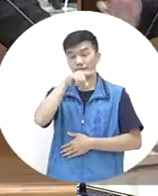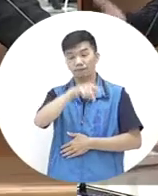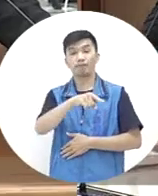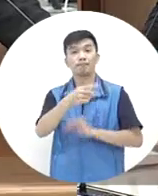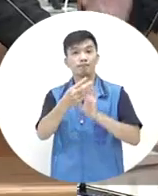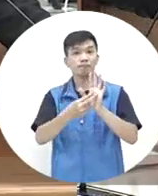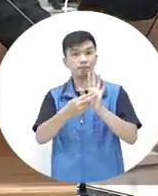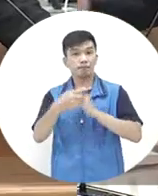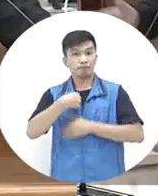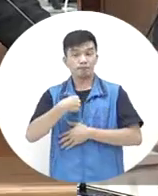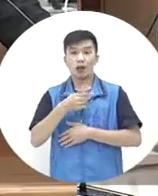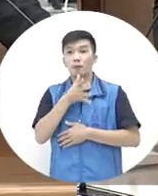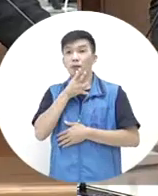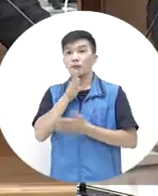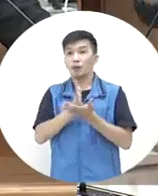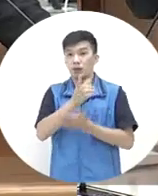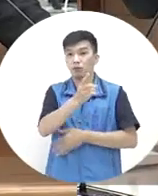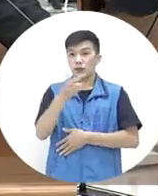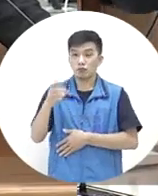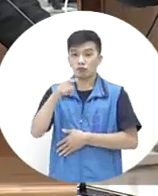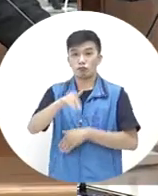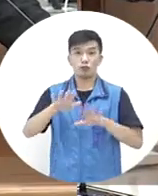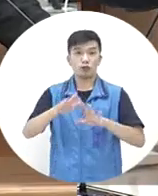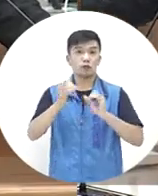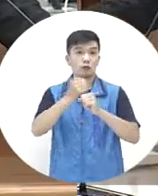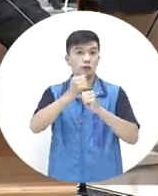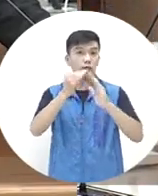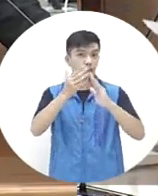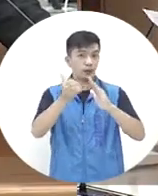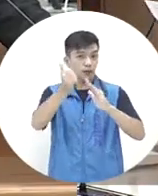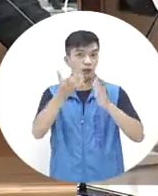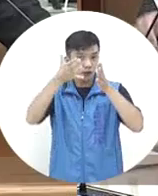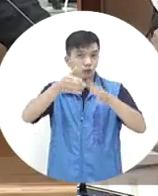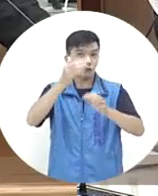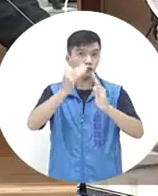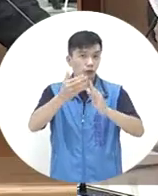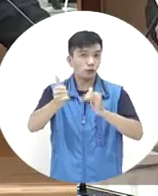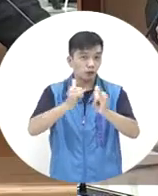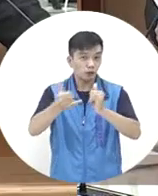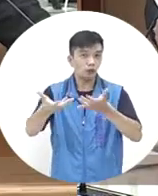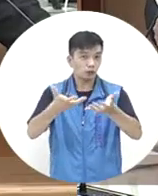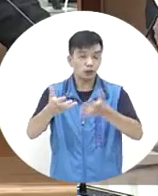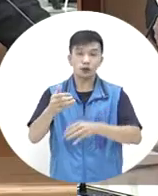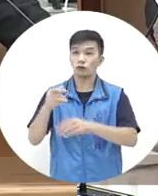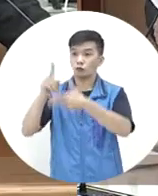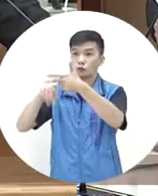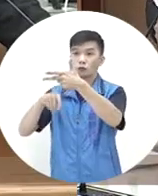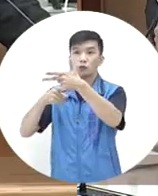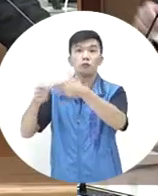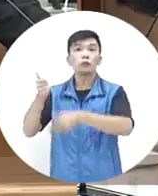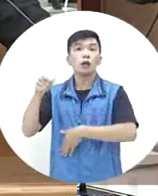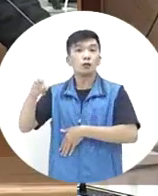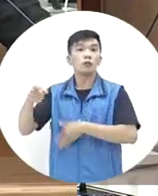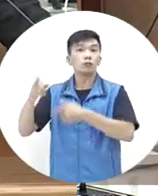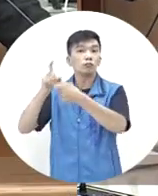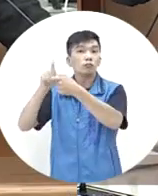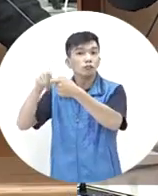你就是市长，你要专注市政，那所以朱立伦的路线跟主张呢，你就还是暂且回避。所以呢，